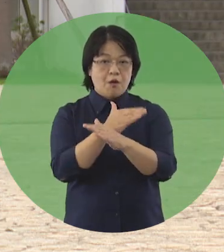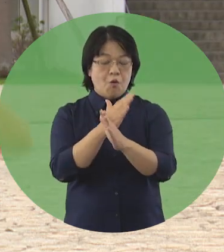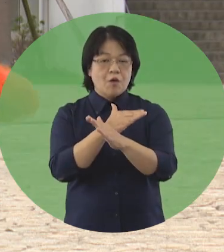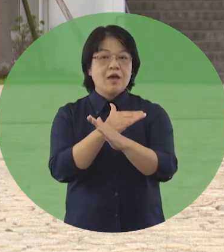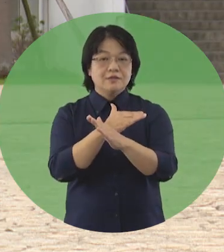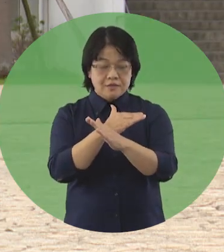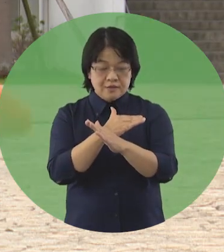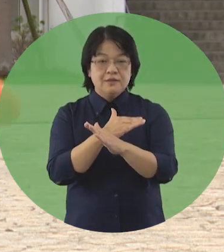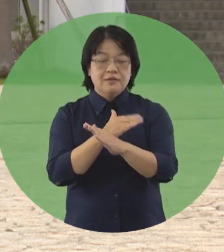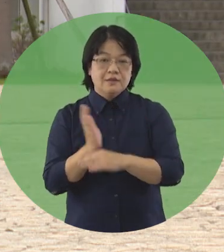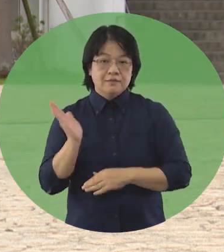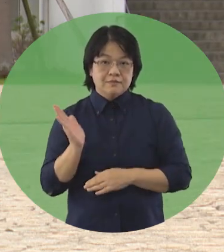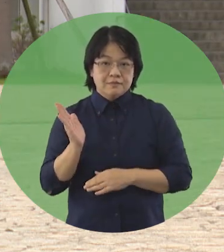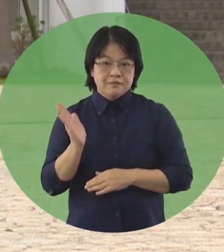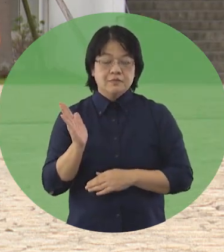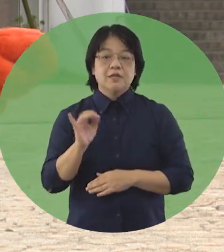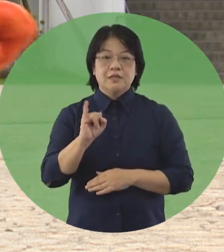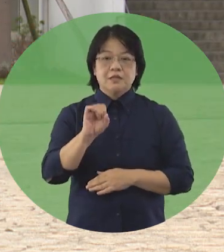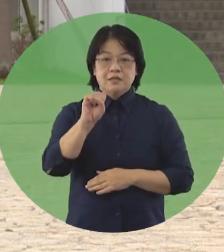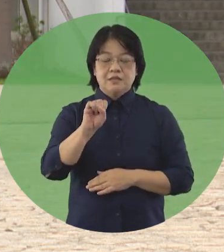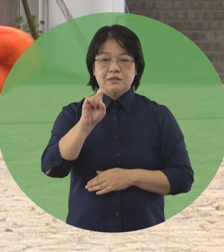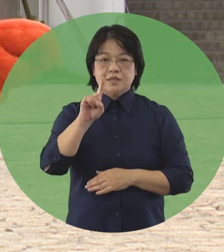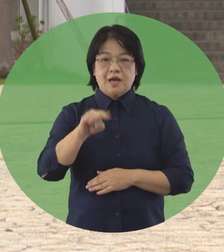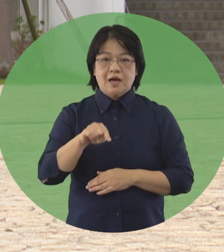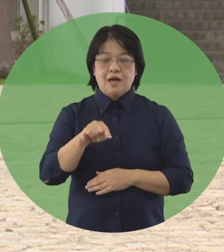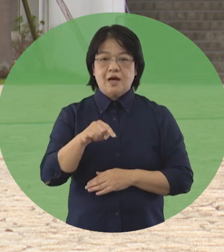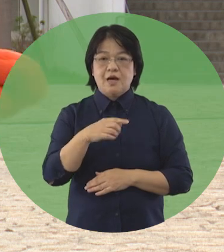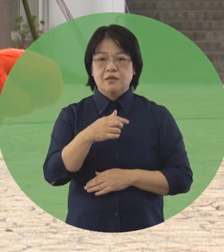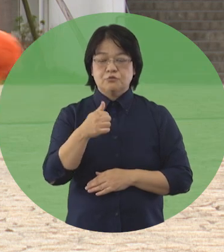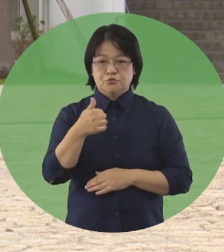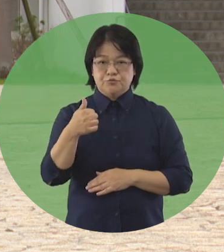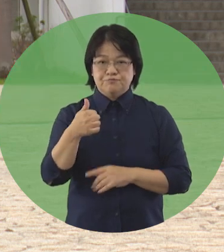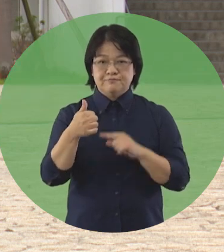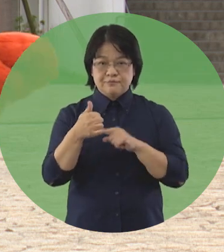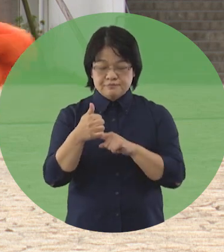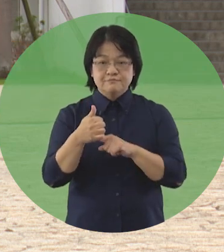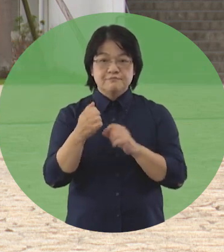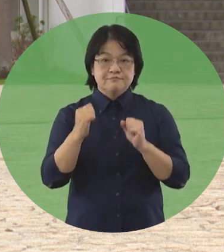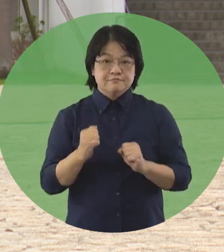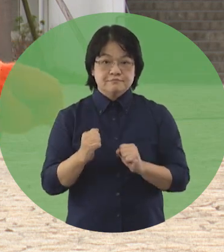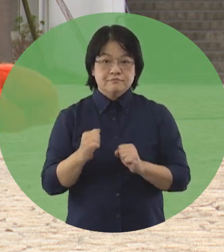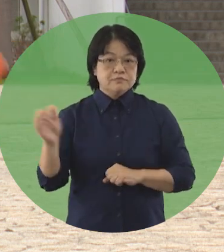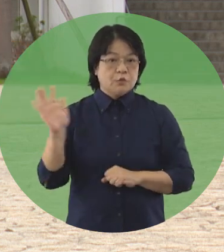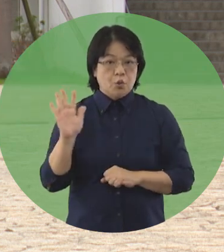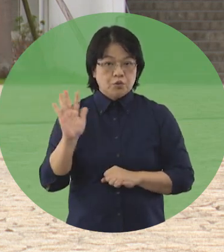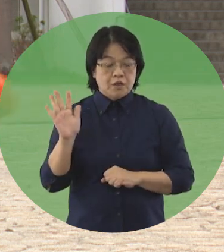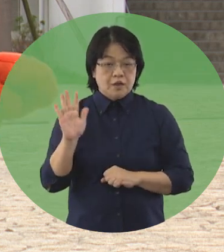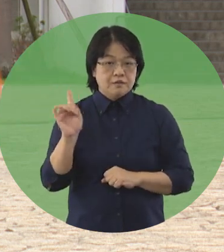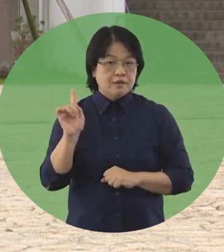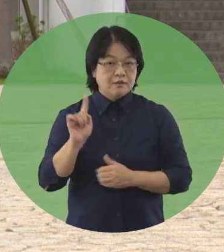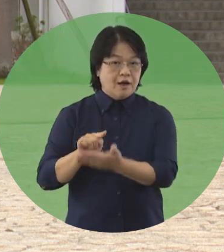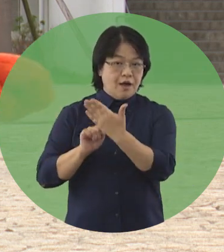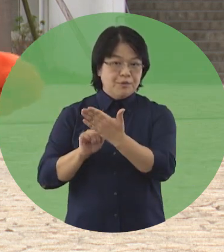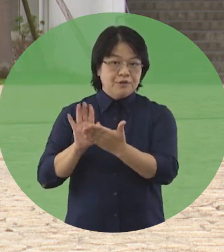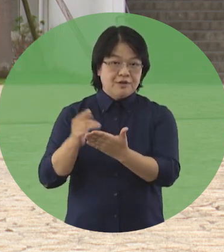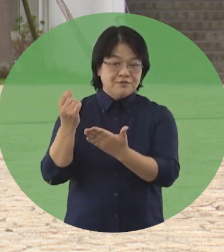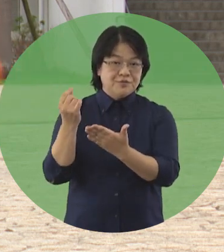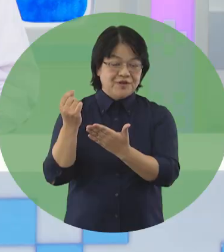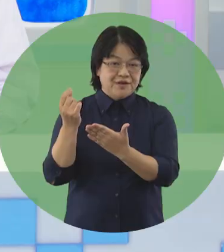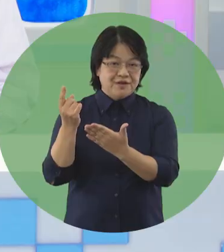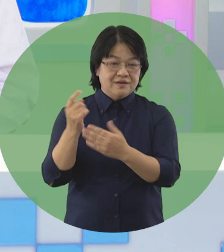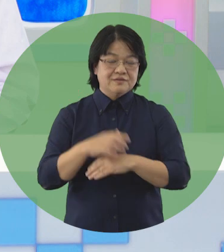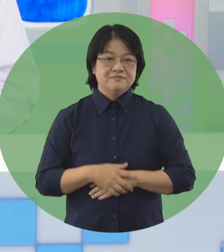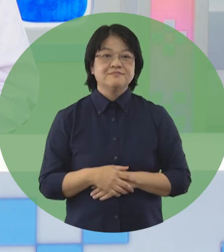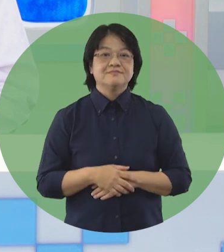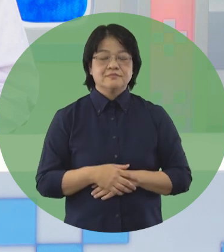水産物のマスコットキャラクターイーサーくんがいますよ。手を振って何かアピールしてますね。